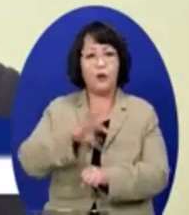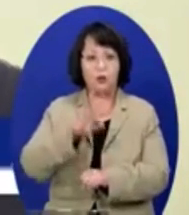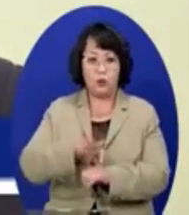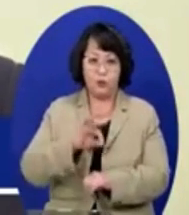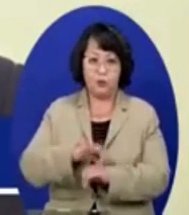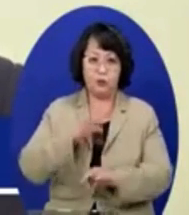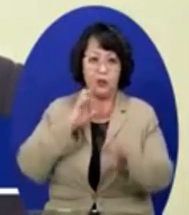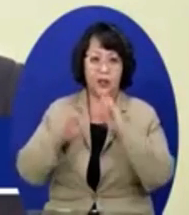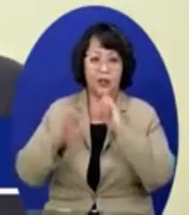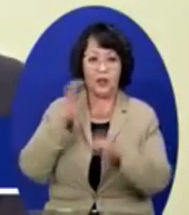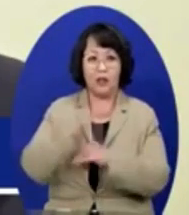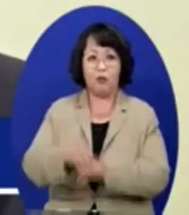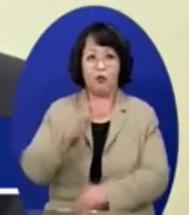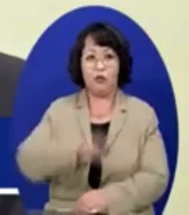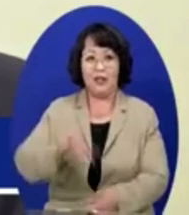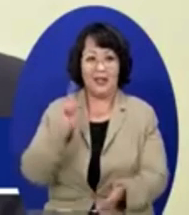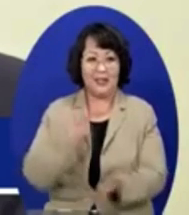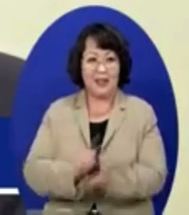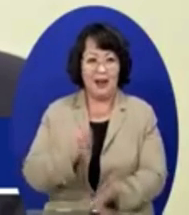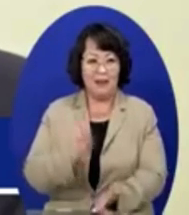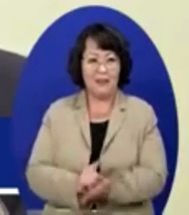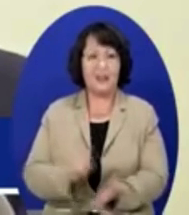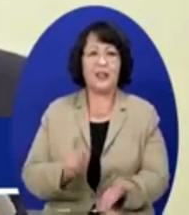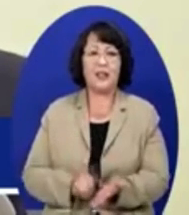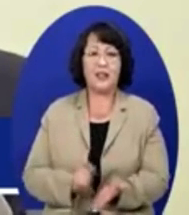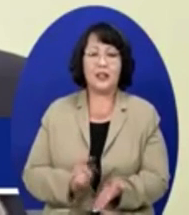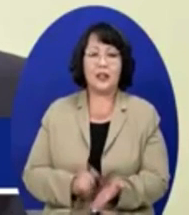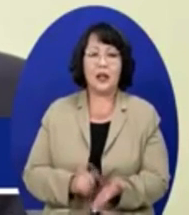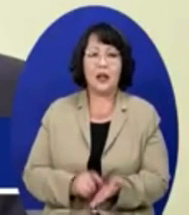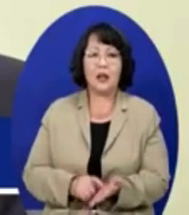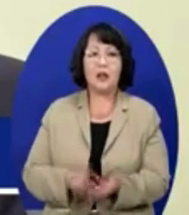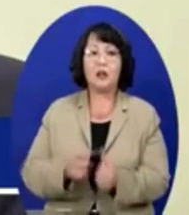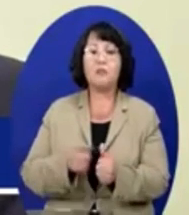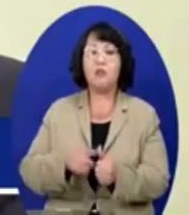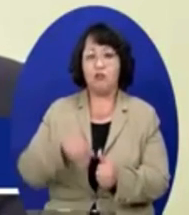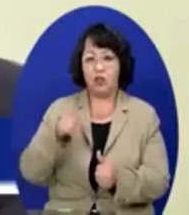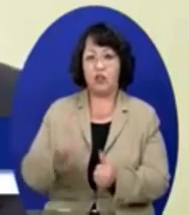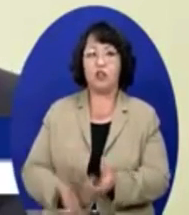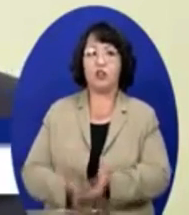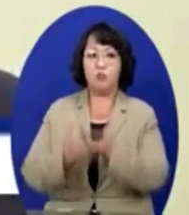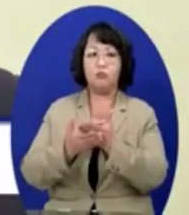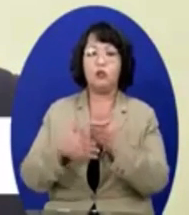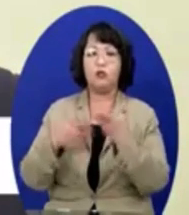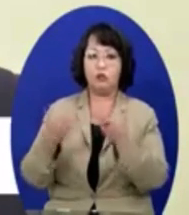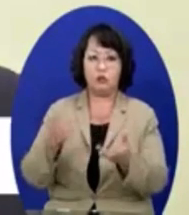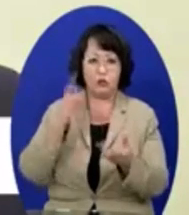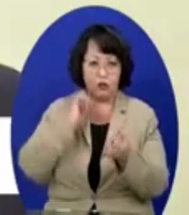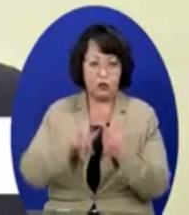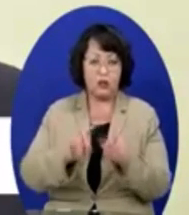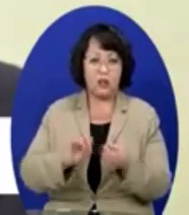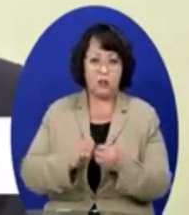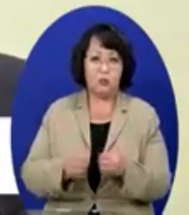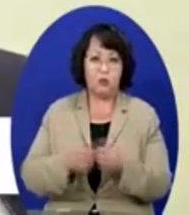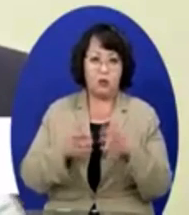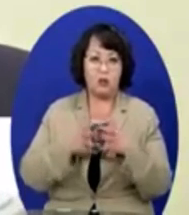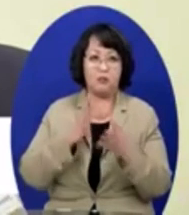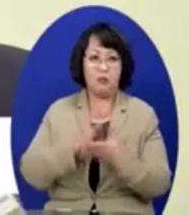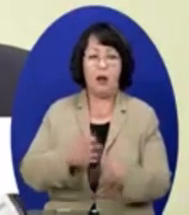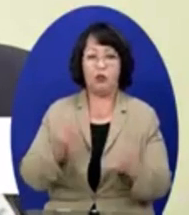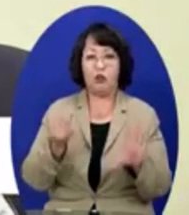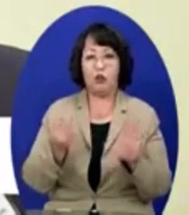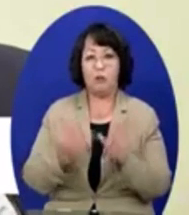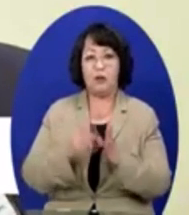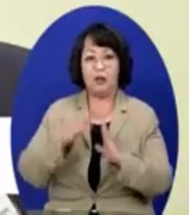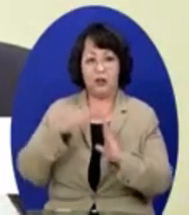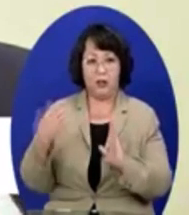туулахад зайлшгүй шаардлагатай гэж үзсэн хүмүүс дэмжлэг үзүүлэх зорилгоор бол хийж байгаа. Энэ хүрээнд бол нэгдүгээрт нэг 70,000